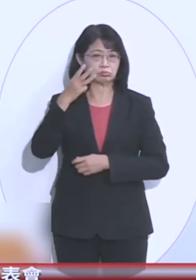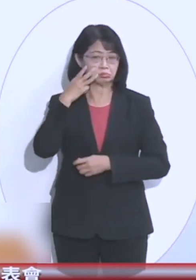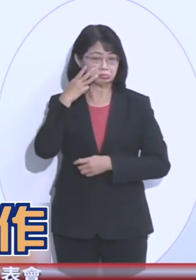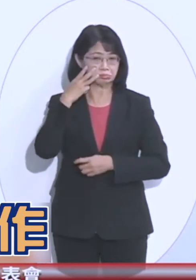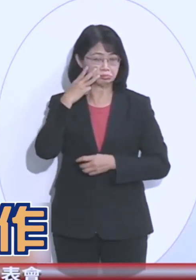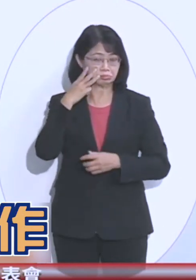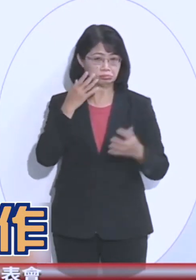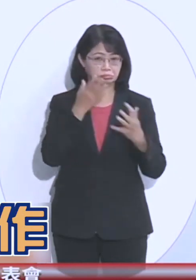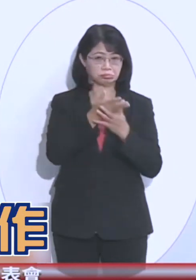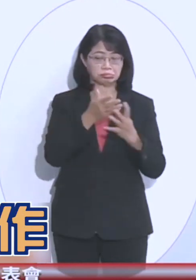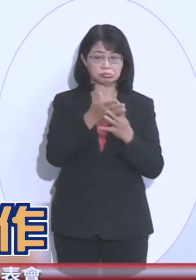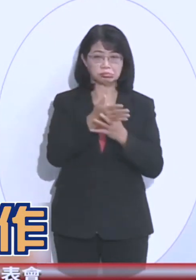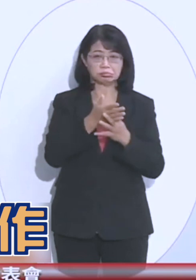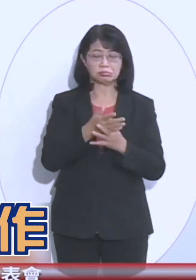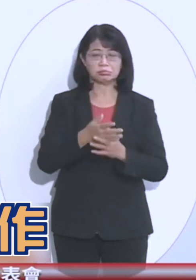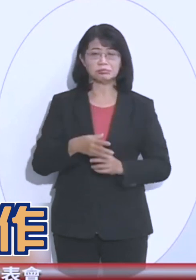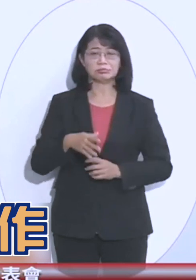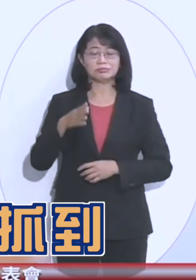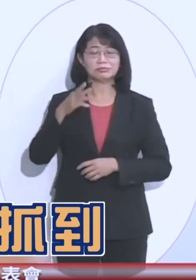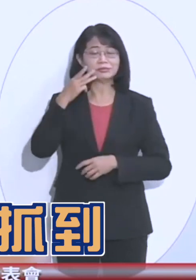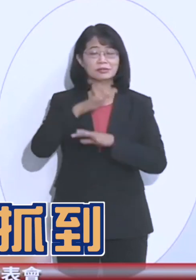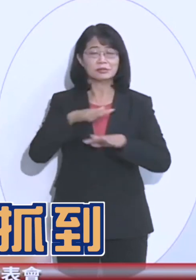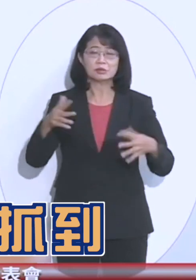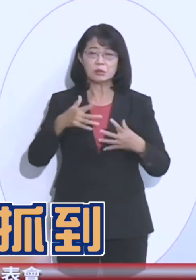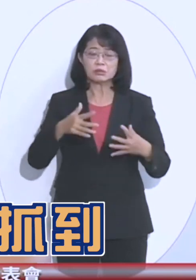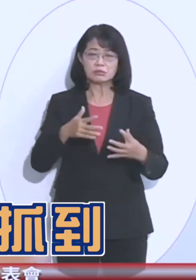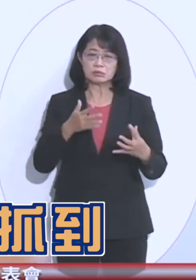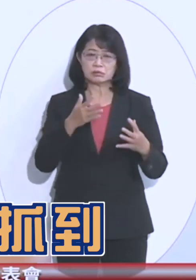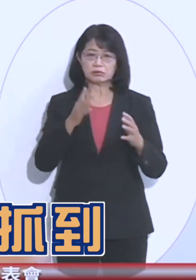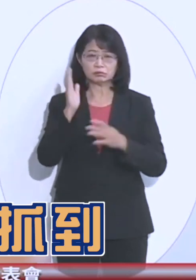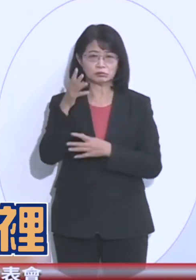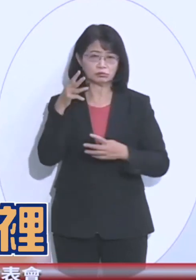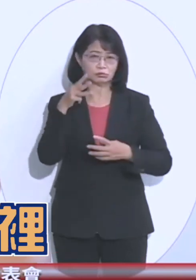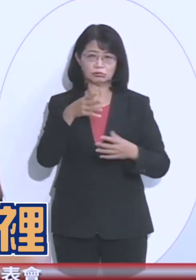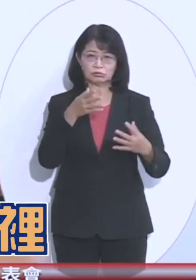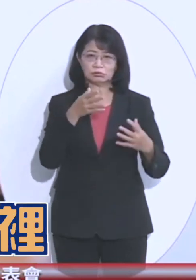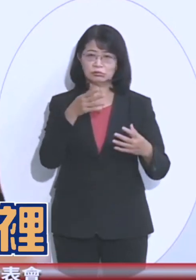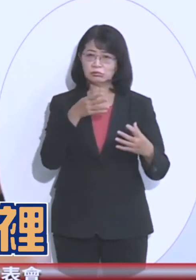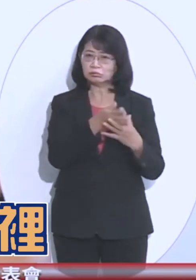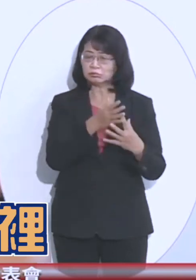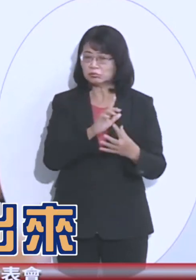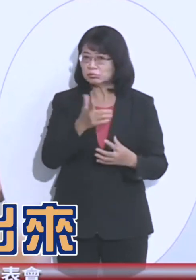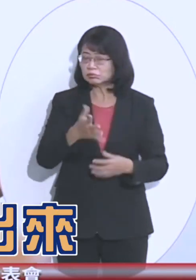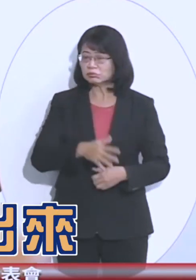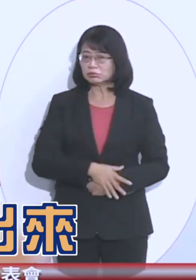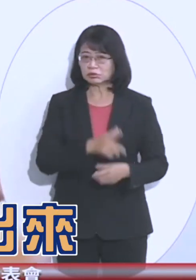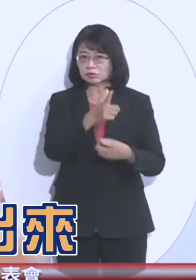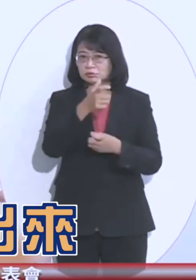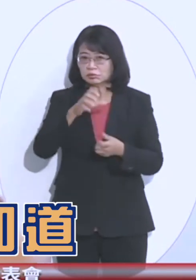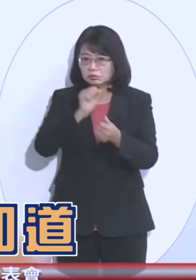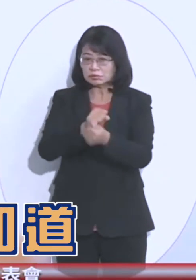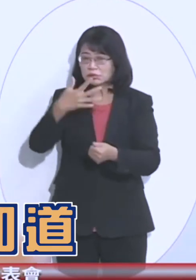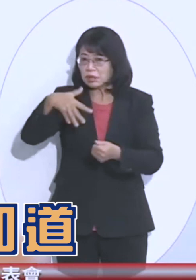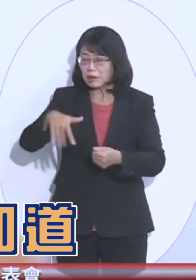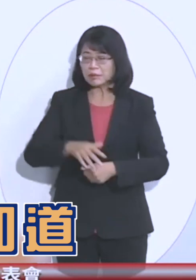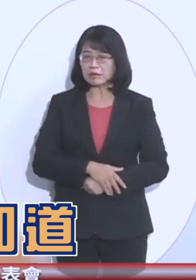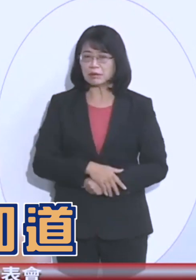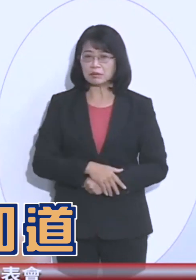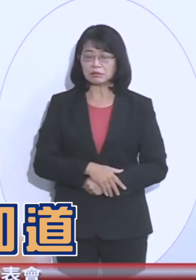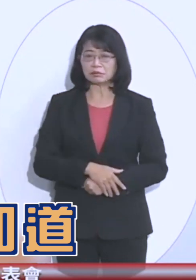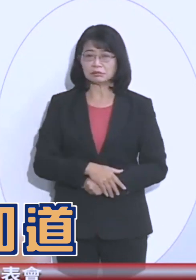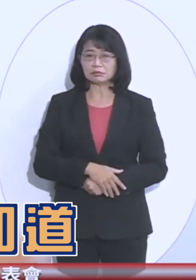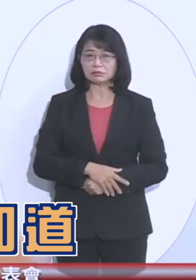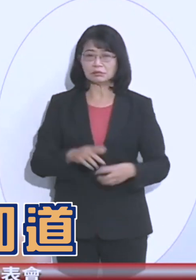治安的问题那是政治操作。一支冲锋枪还袂抓到，伫台南市藏伫倒，一当时要阁走出来，要阁开枪，